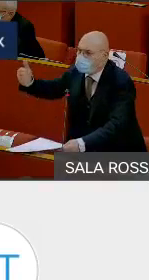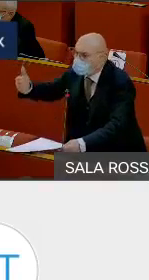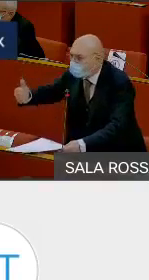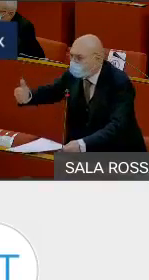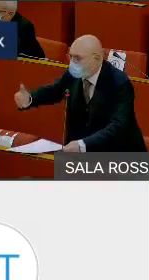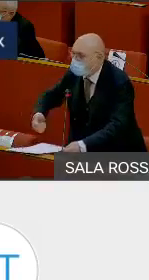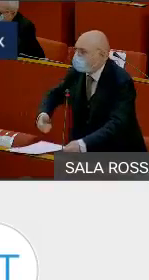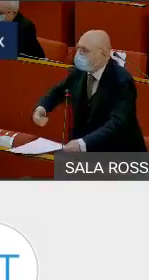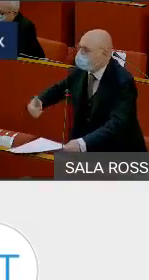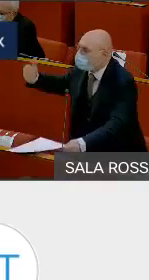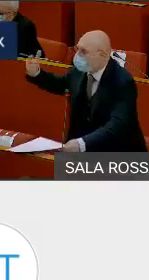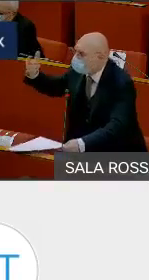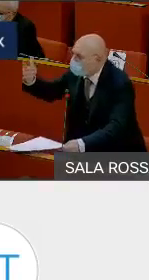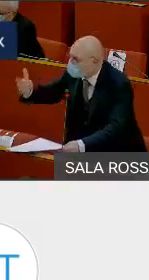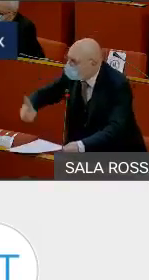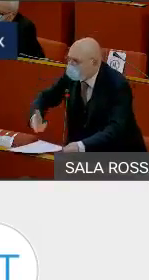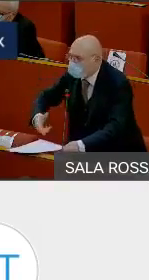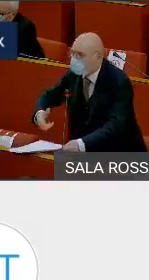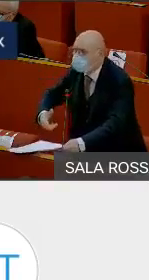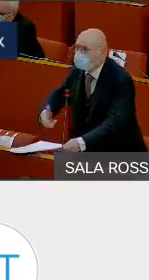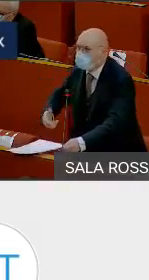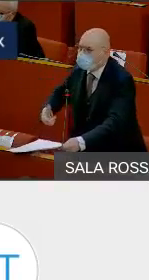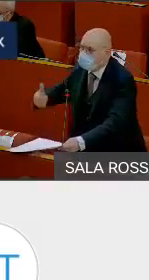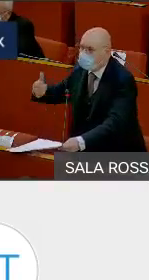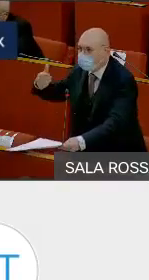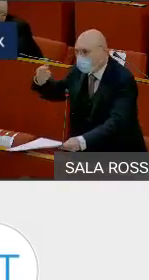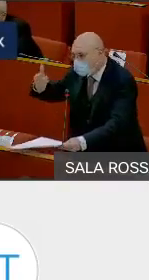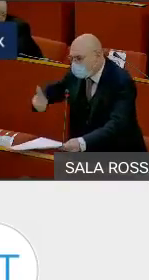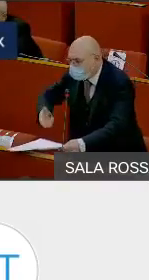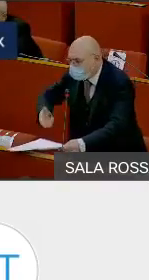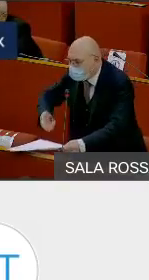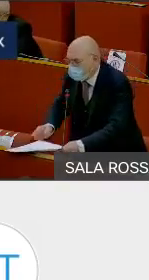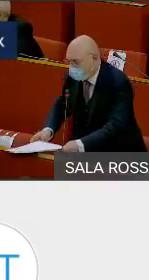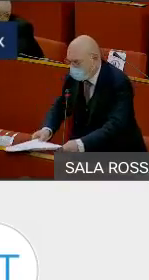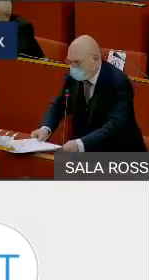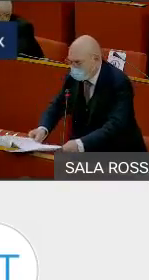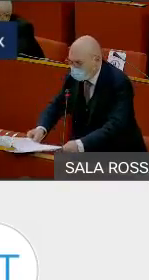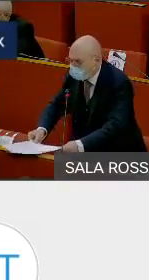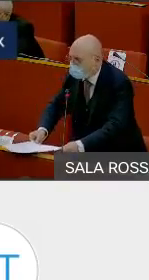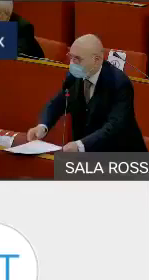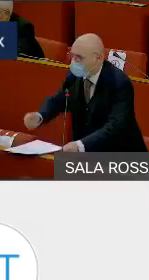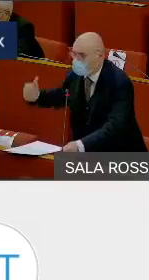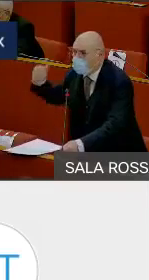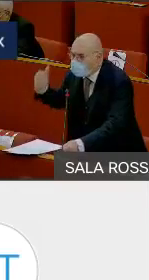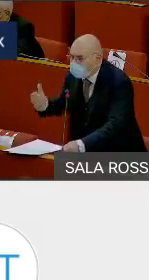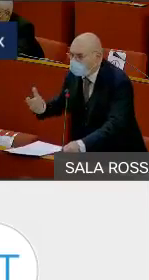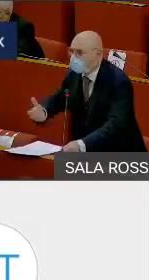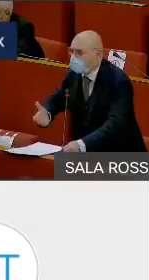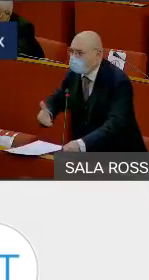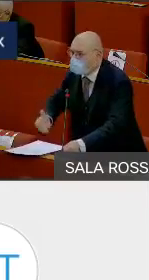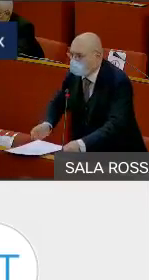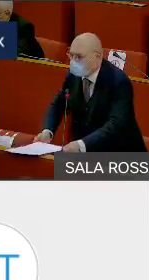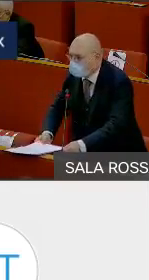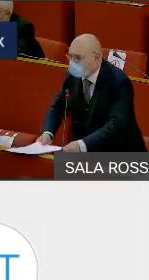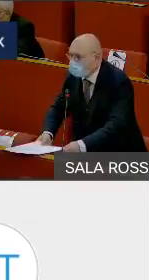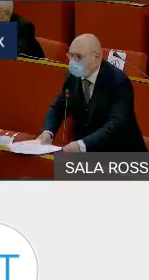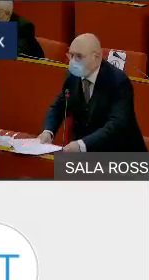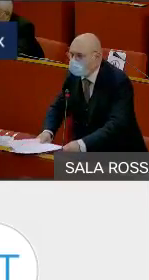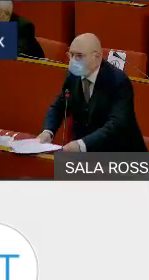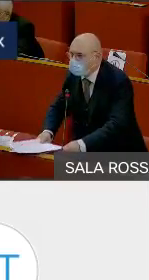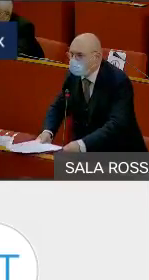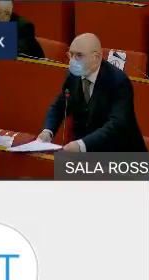funzionari regionali dell'agricoltura funzionari regionali dell'ambiente con la presenza anche di rappresentanti